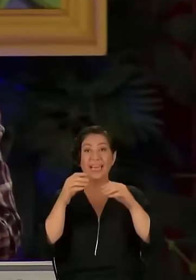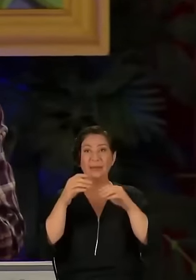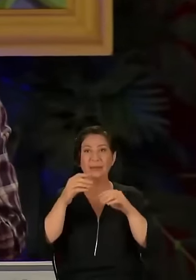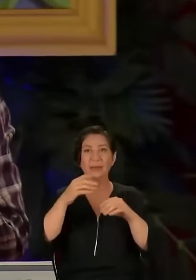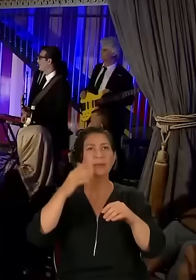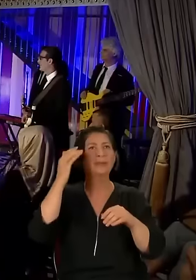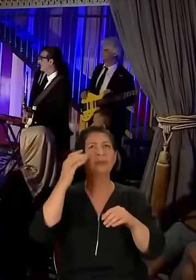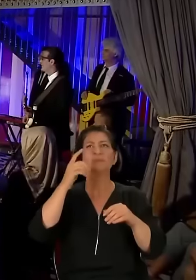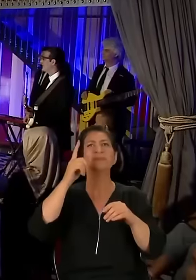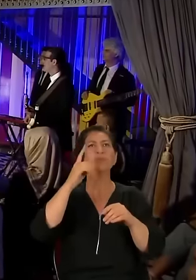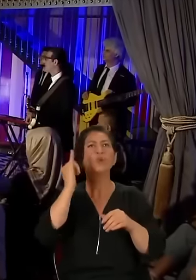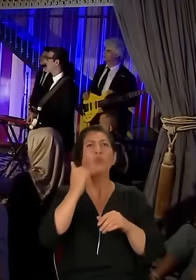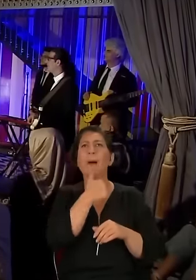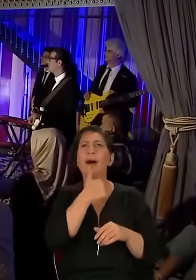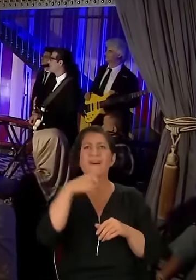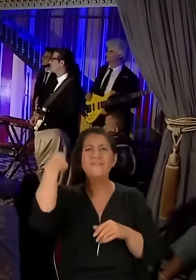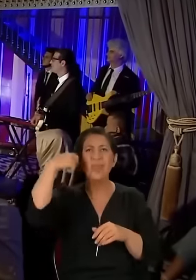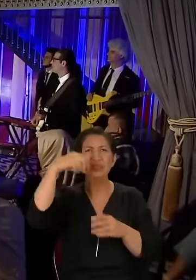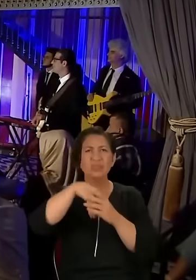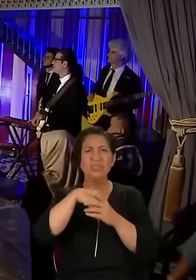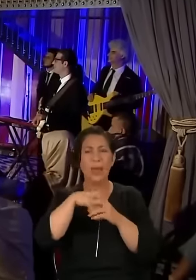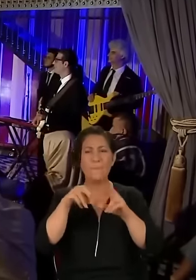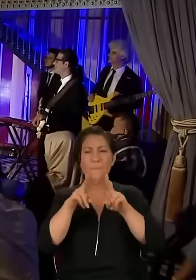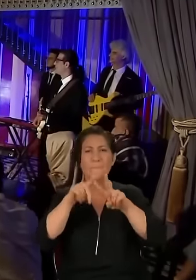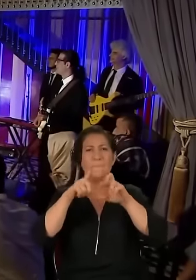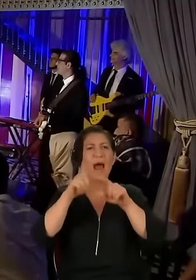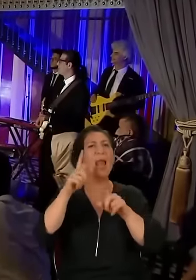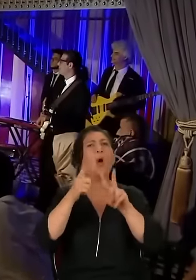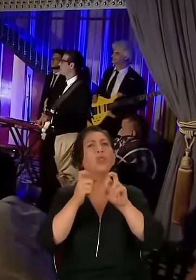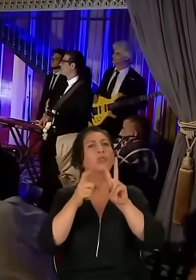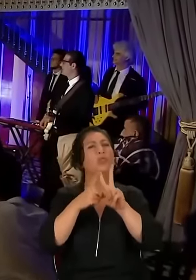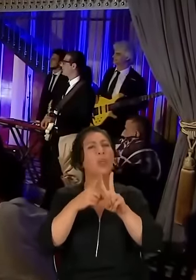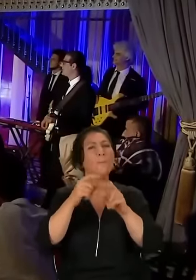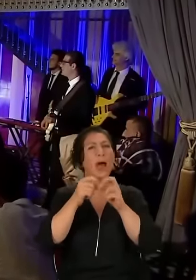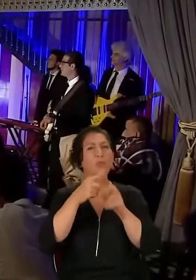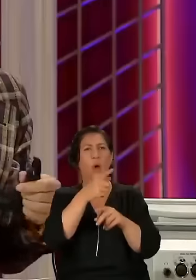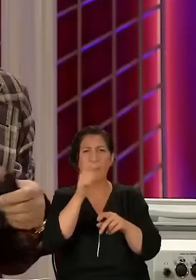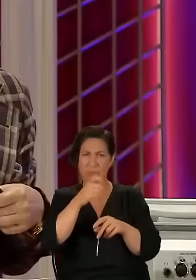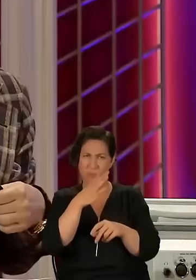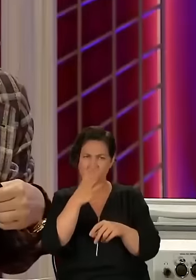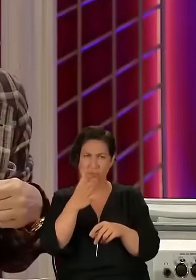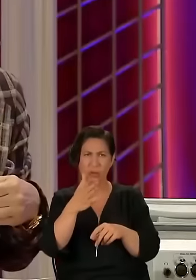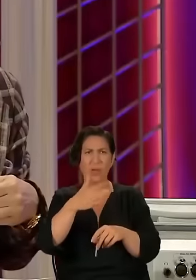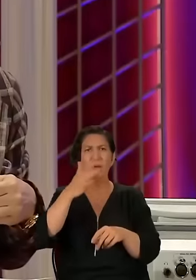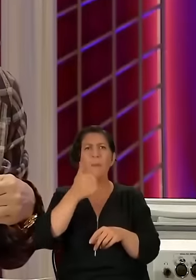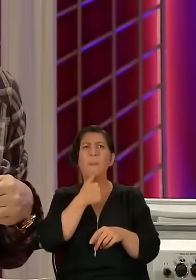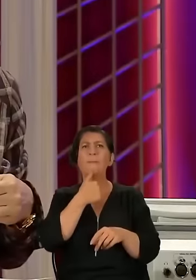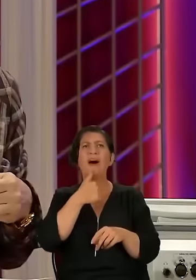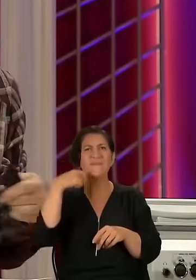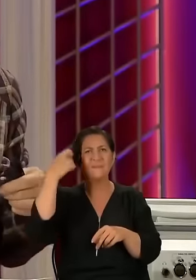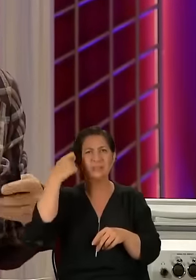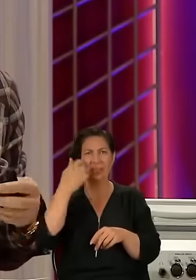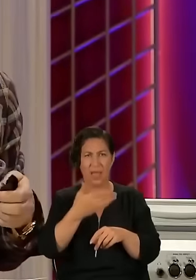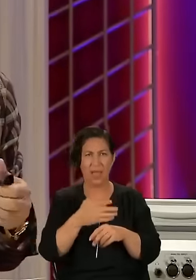Godfather filminde değil mi? Marlon Brando ne yapar? Marlon Brando'nun yaptığını biliyorsun Godfather Baba